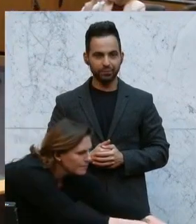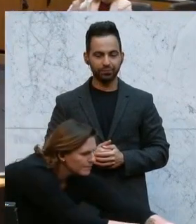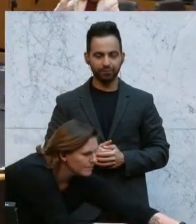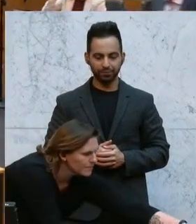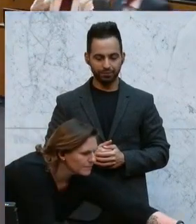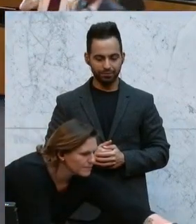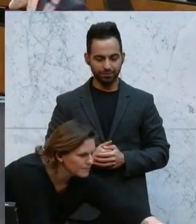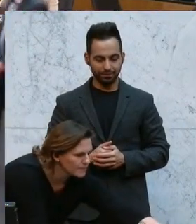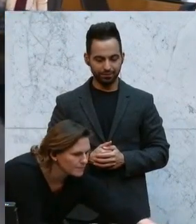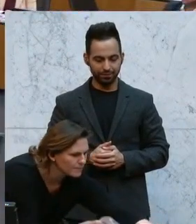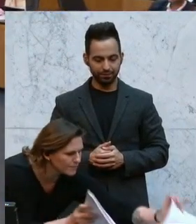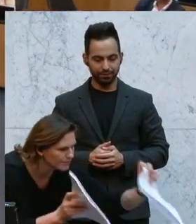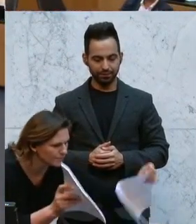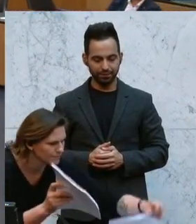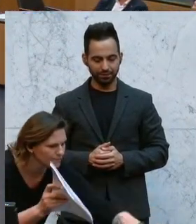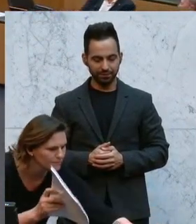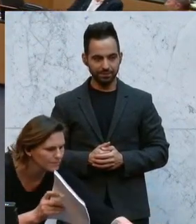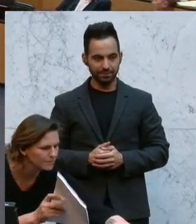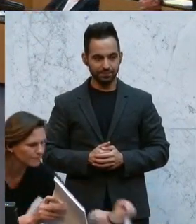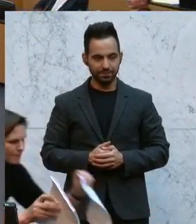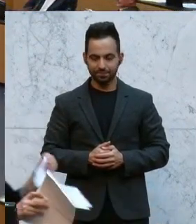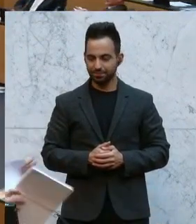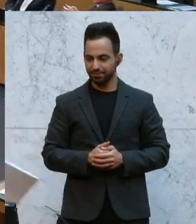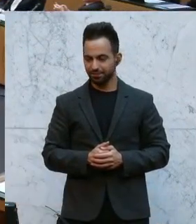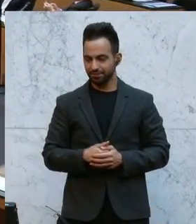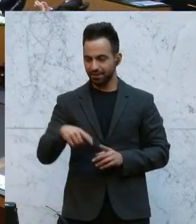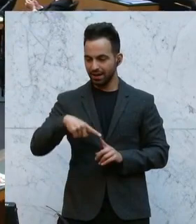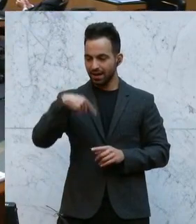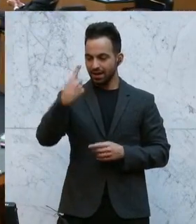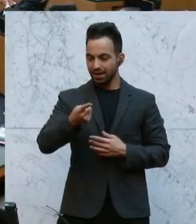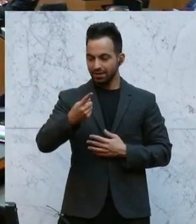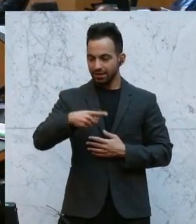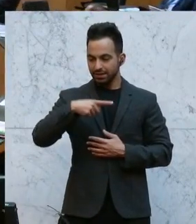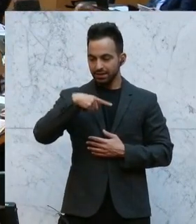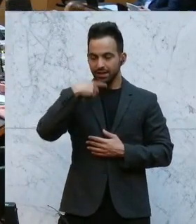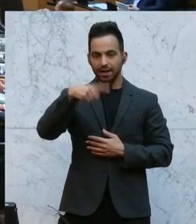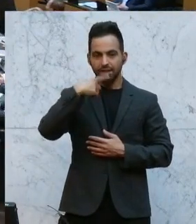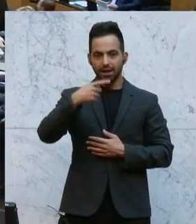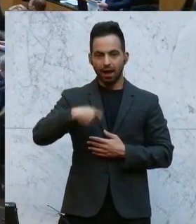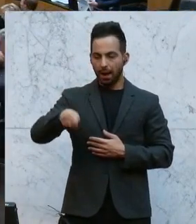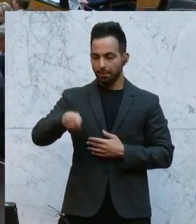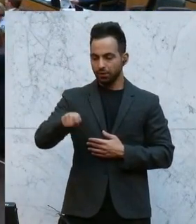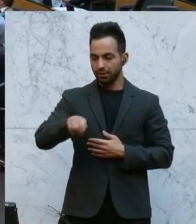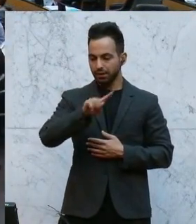Wolfgang Zanger von der FPÖ ist der Nächste. Er kommt aus Großlobming im Murtal.